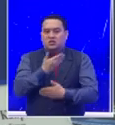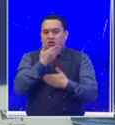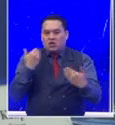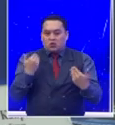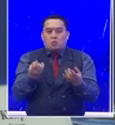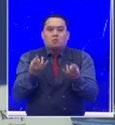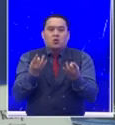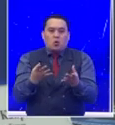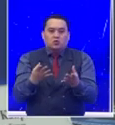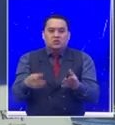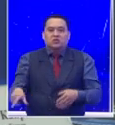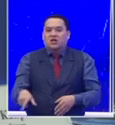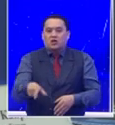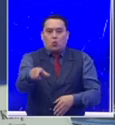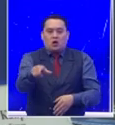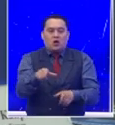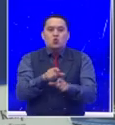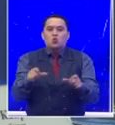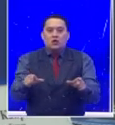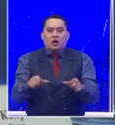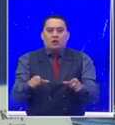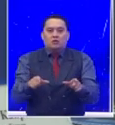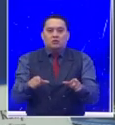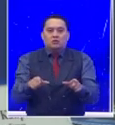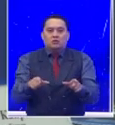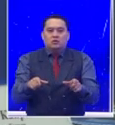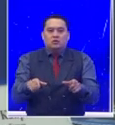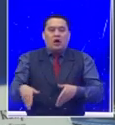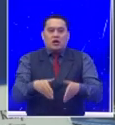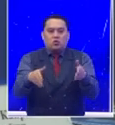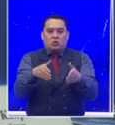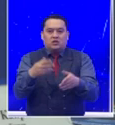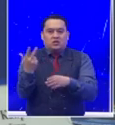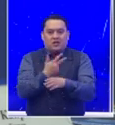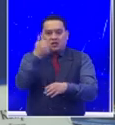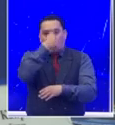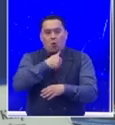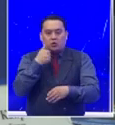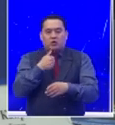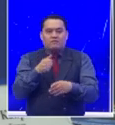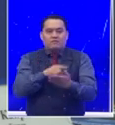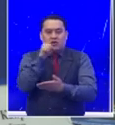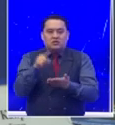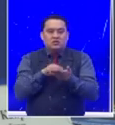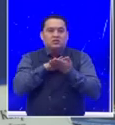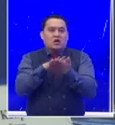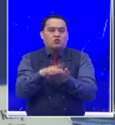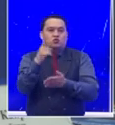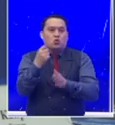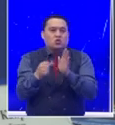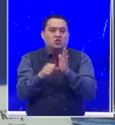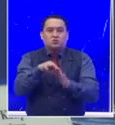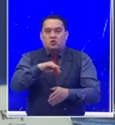отсутствует элементарно тротуара. Люди ходят по проезжей части. Я уже третий год поднимаю. В этом году заявляли на 106